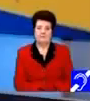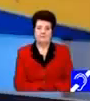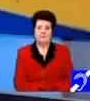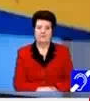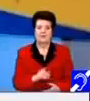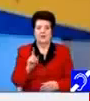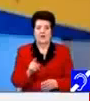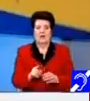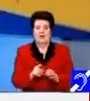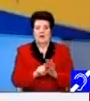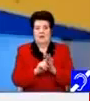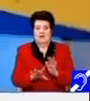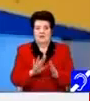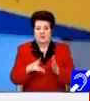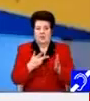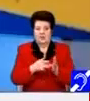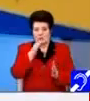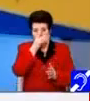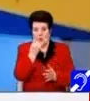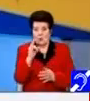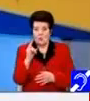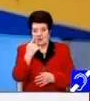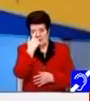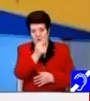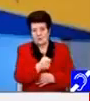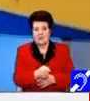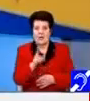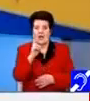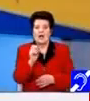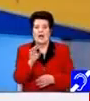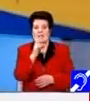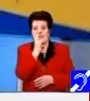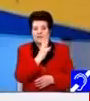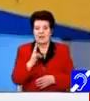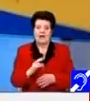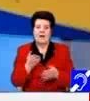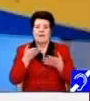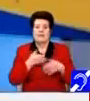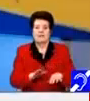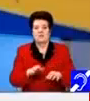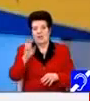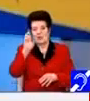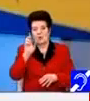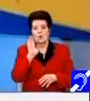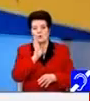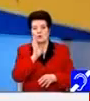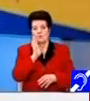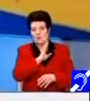Încă o alertă cu bombă în centrul Chișinăului. Un copil a anunțat că în Catedrala Mitropolitană Nașterea Domnului a fost plasată o